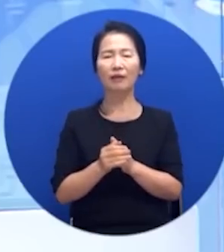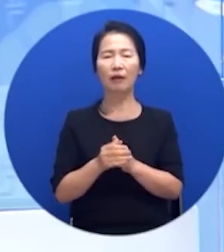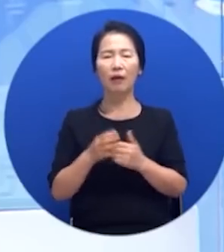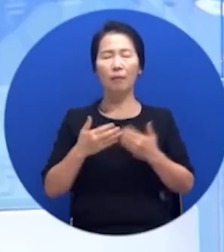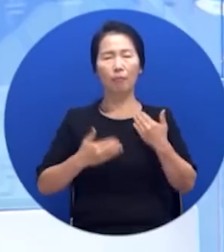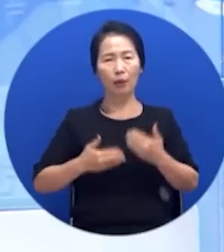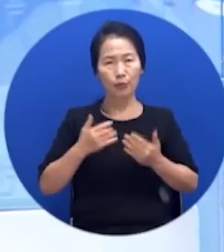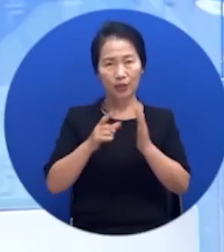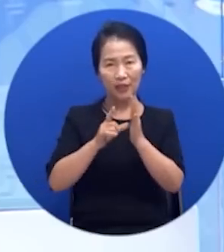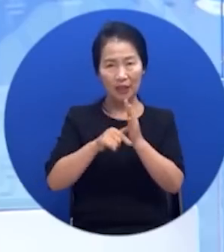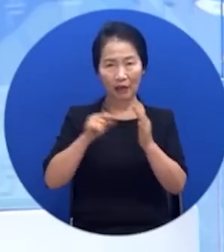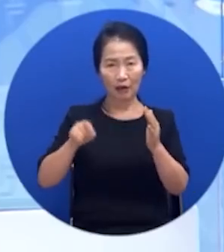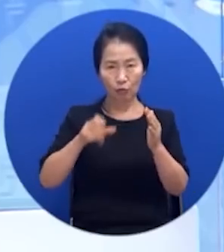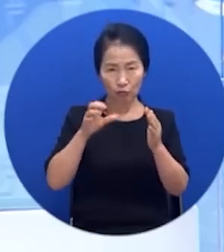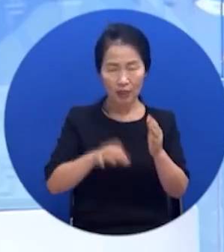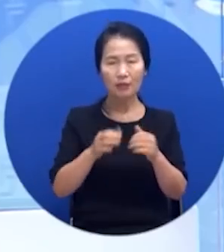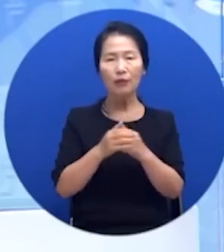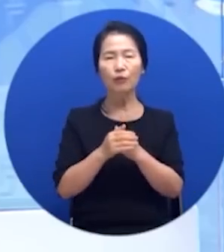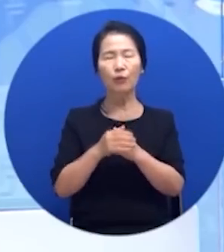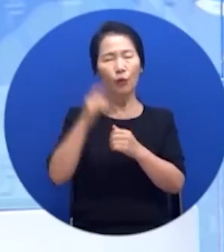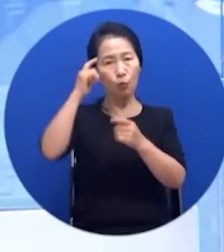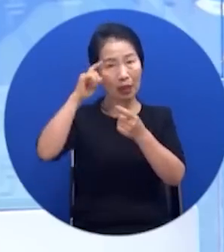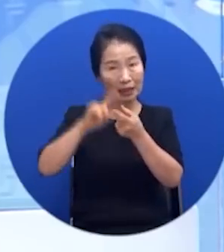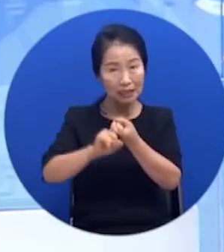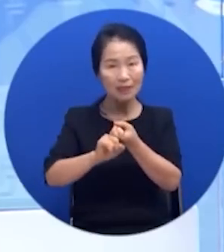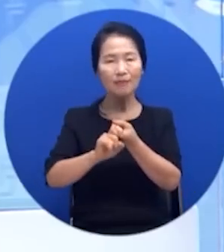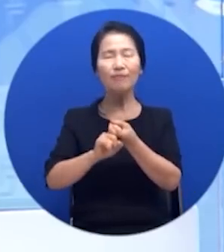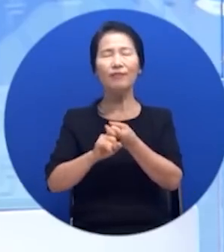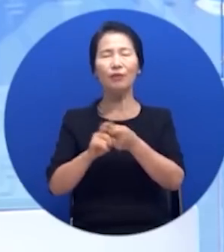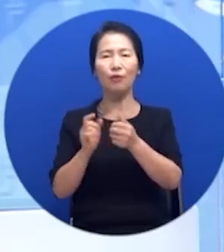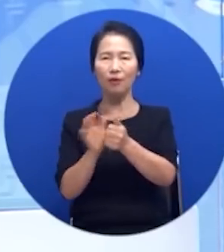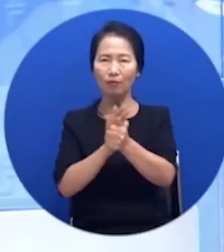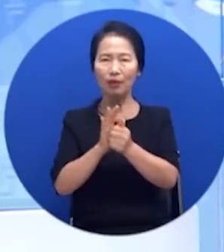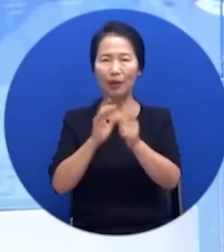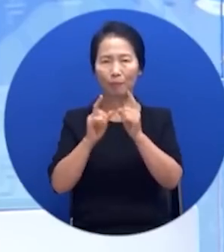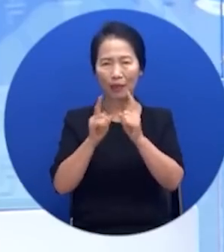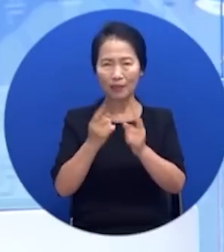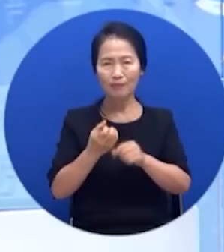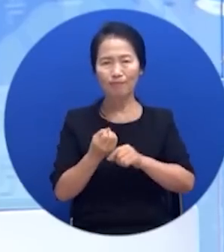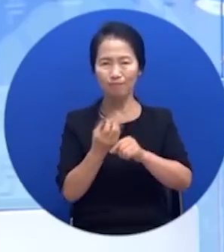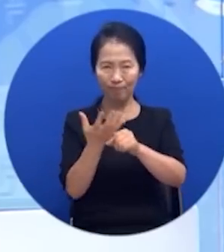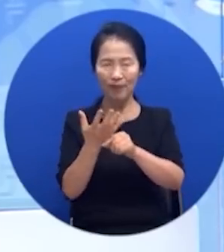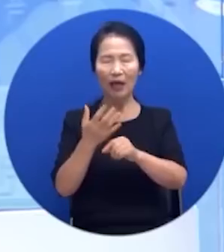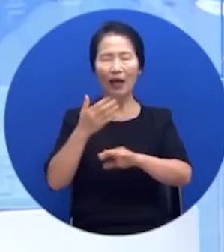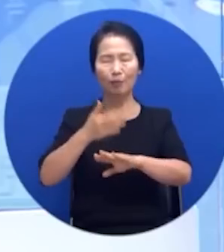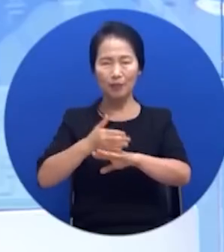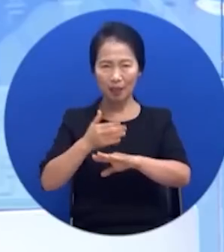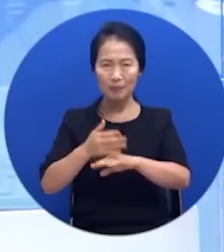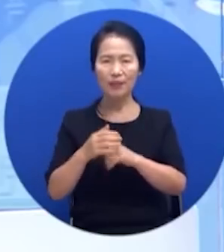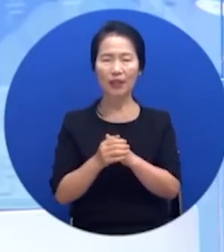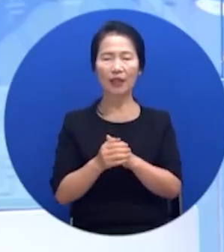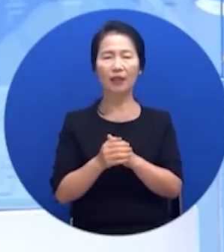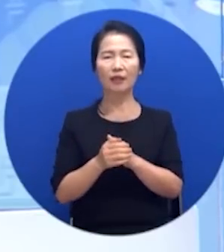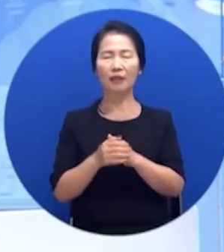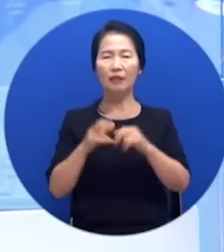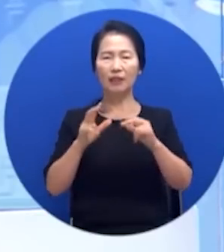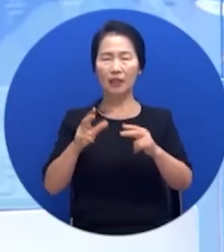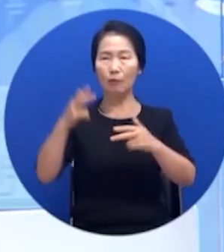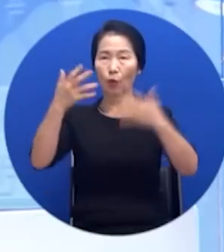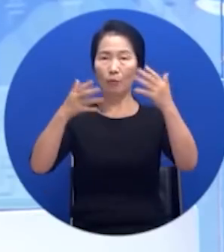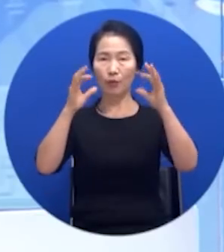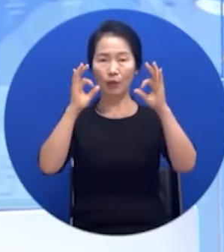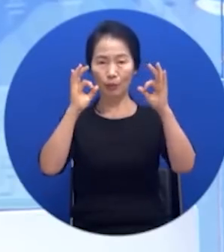바쁜 일정 중에서도 관심과 경쟁의 메시지를 전해주신 것 정말 감사를 드립니다. 지금 화면에